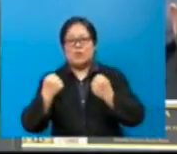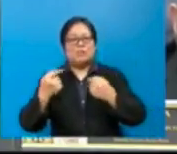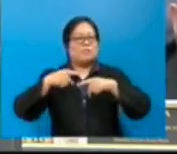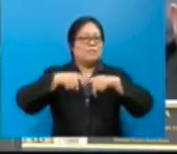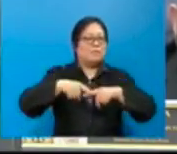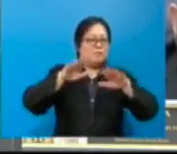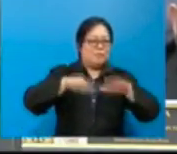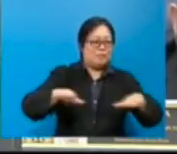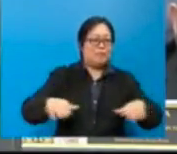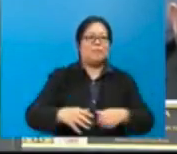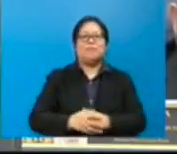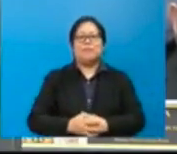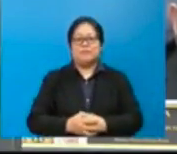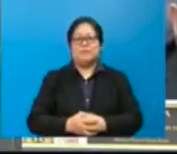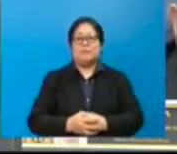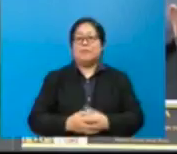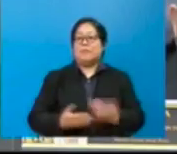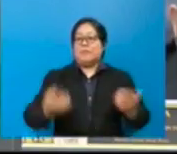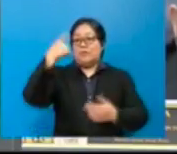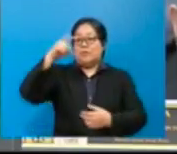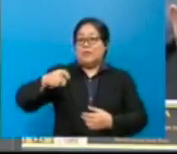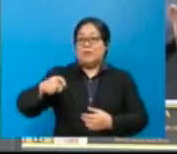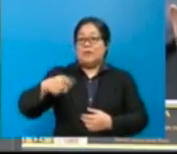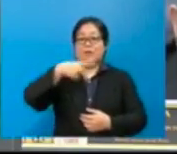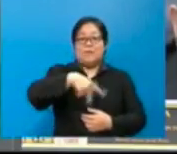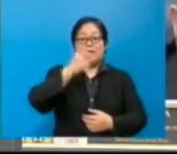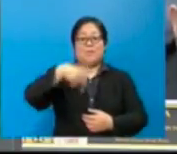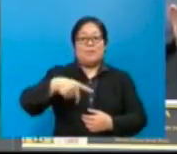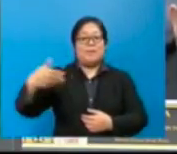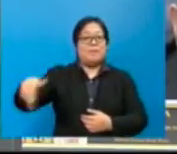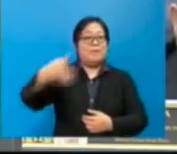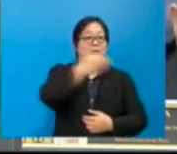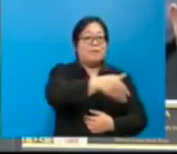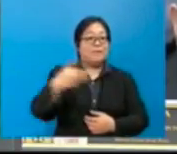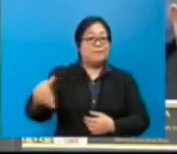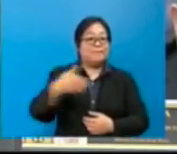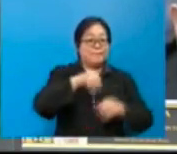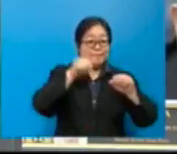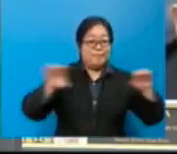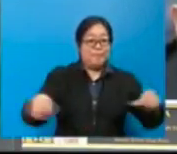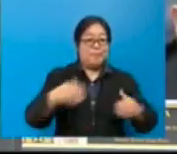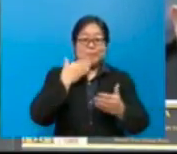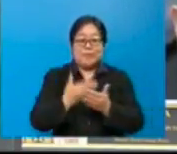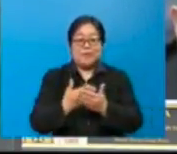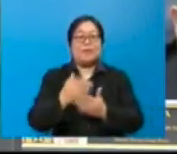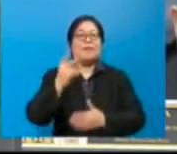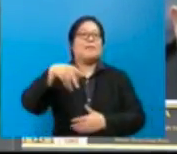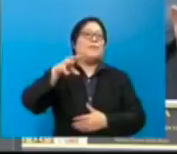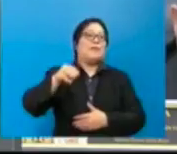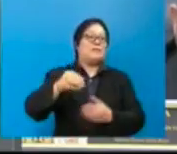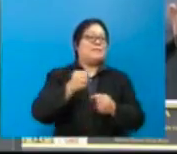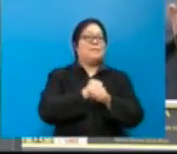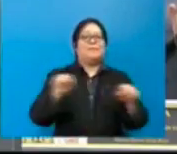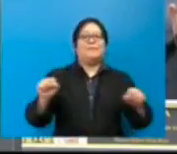kepada keupayaan murid. Bagi memastikan PDP secara penggiliran ini dapat dilaksanakan dengan baik, KPM telah